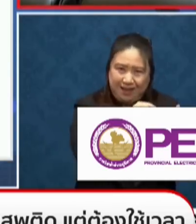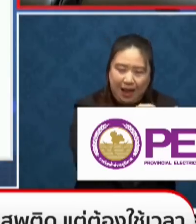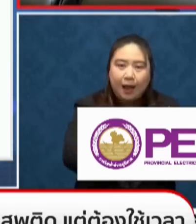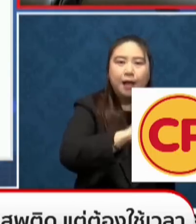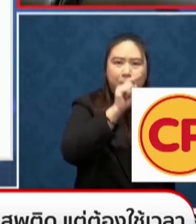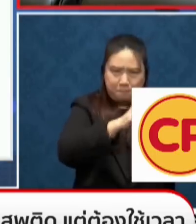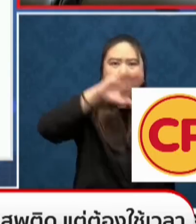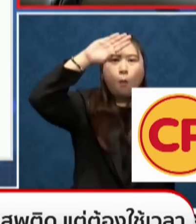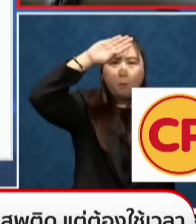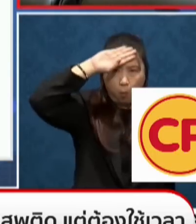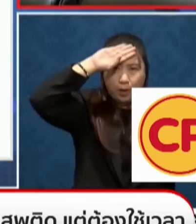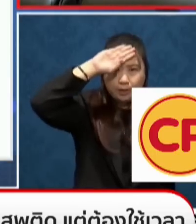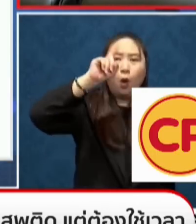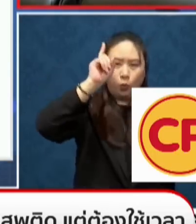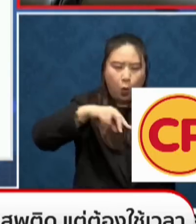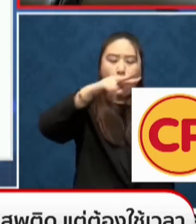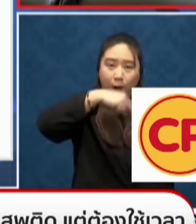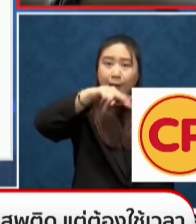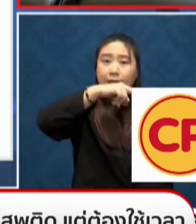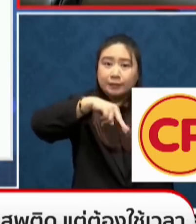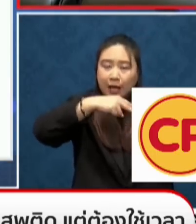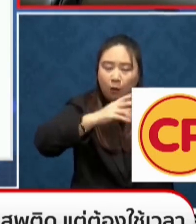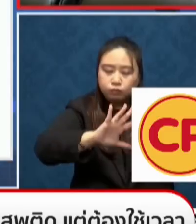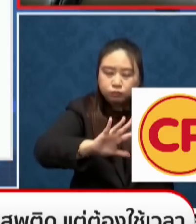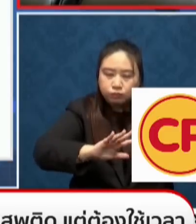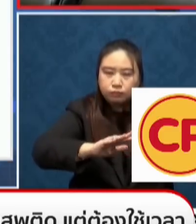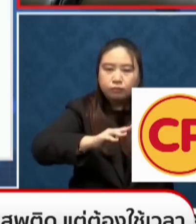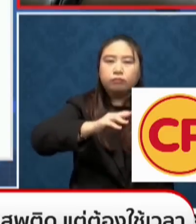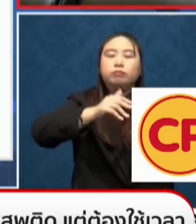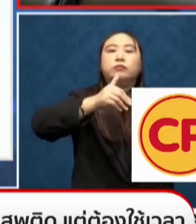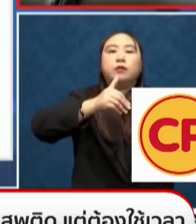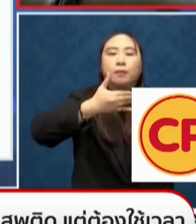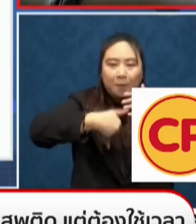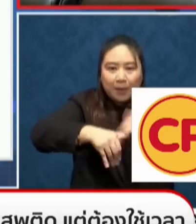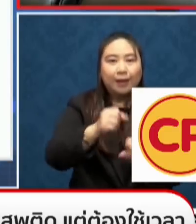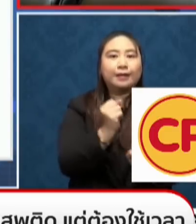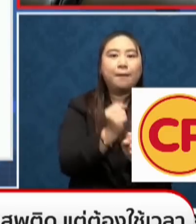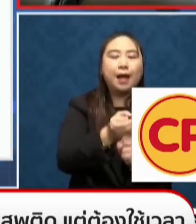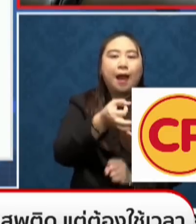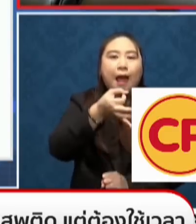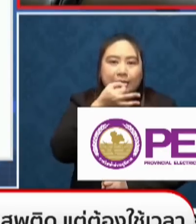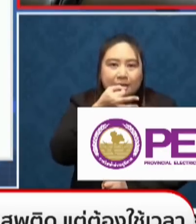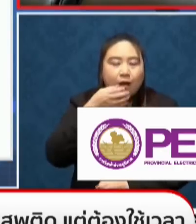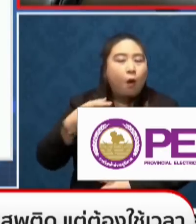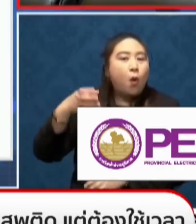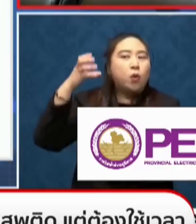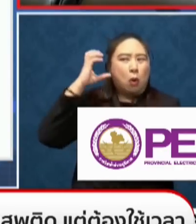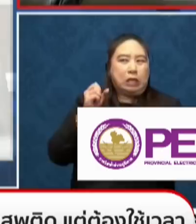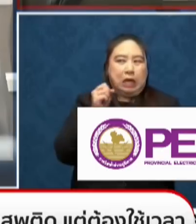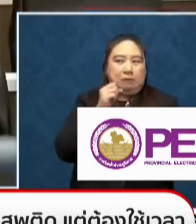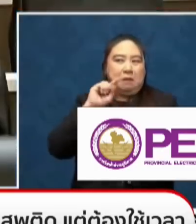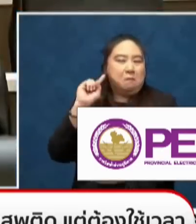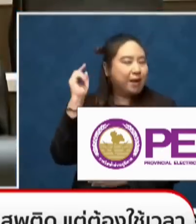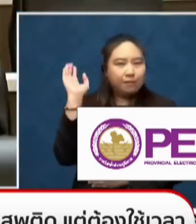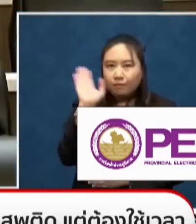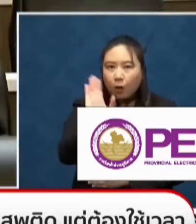ติดเนี่ยเข้าไปถึงระดับครอบครัวชุมชนเนื่องจากไทยล้มเหลวในการปราบปรามจับกุมแล้วก็บำบัดยาเสพติดจ